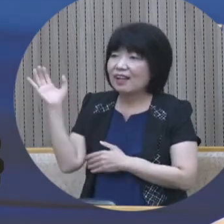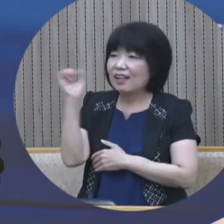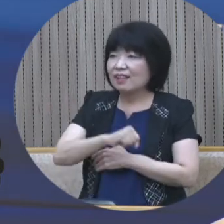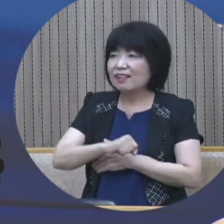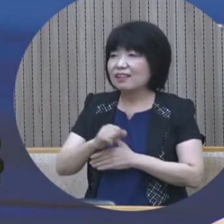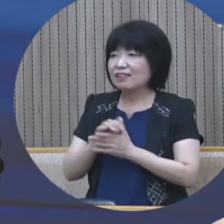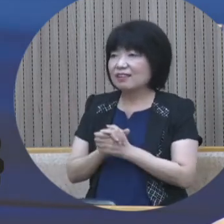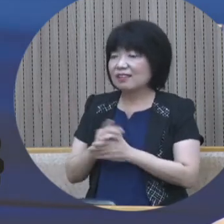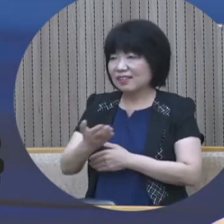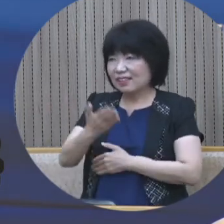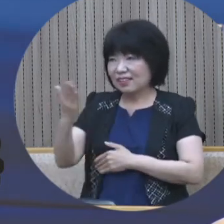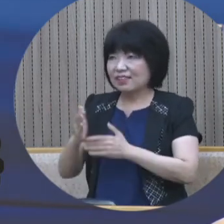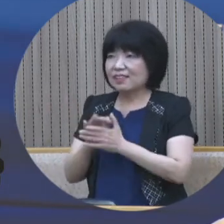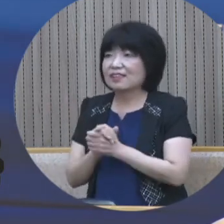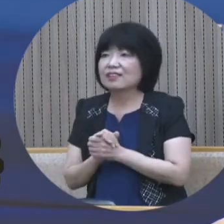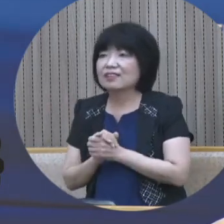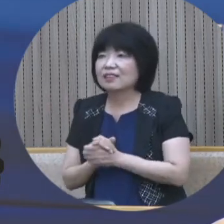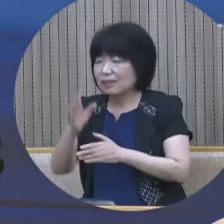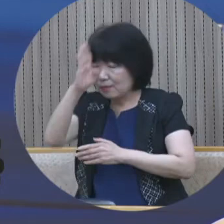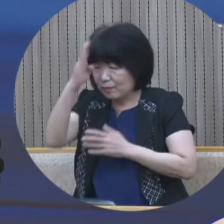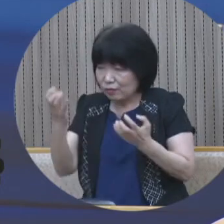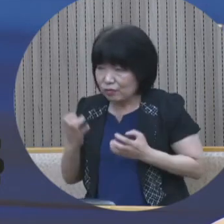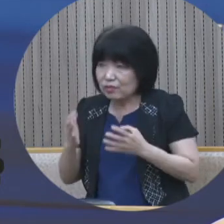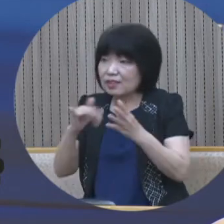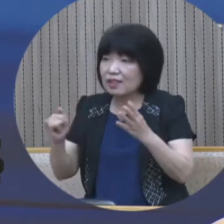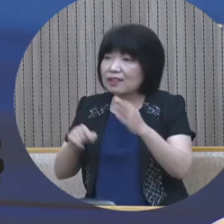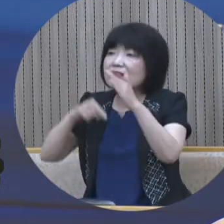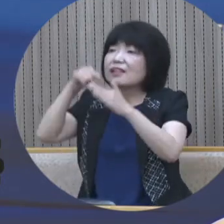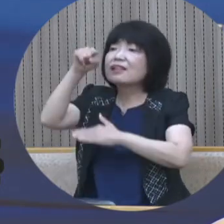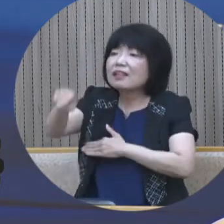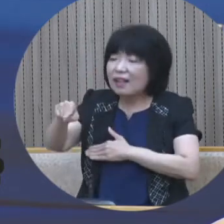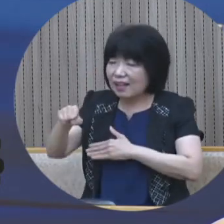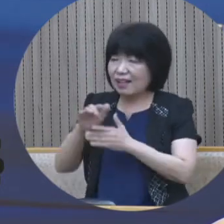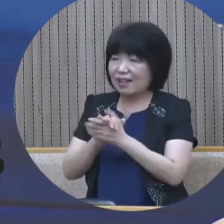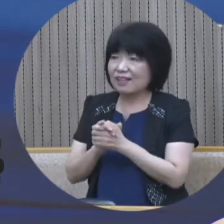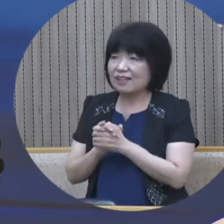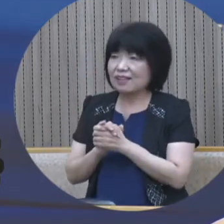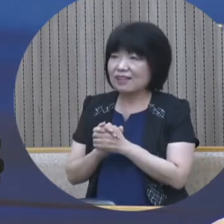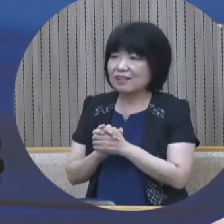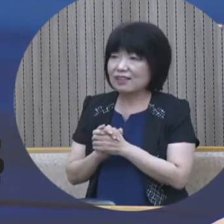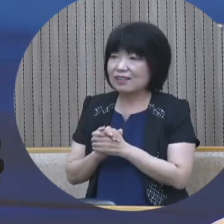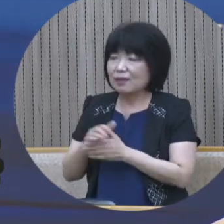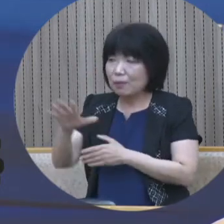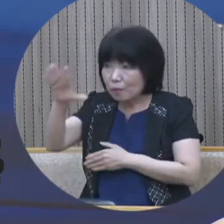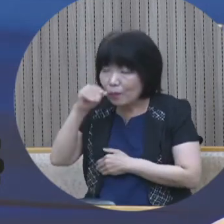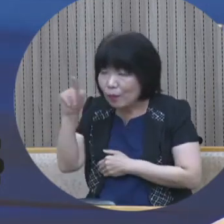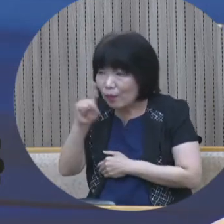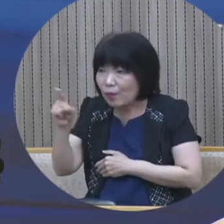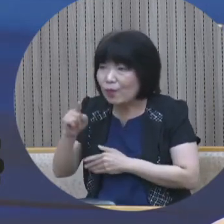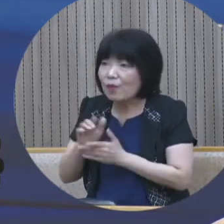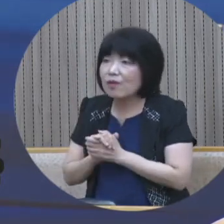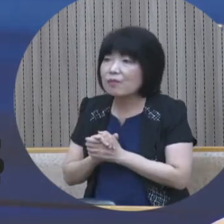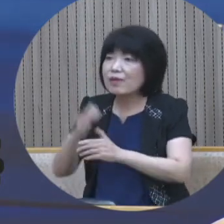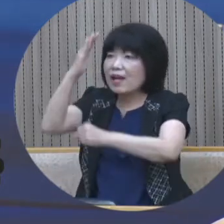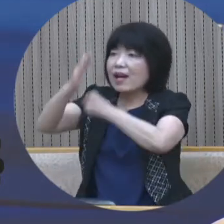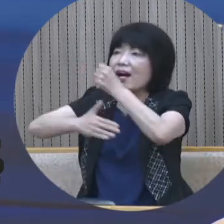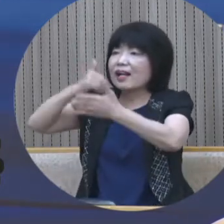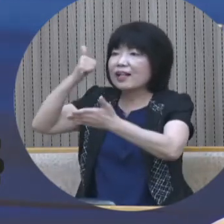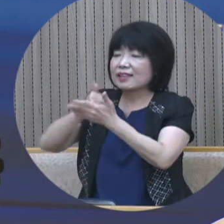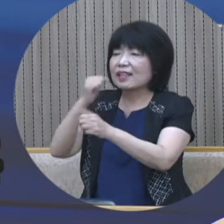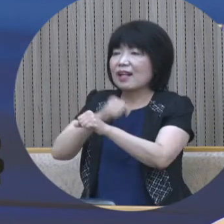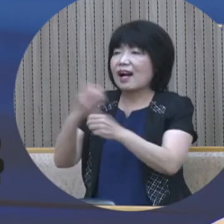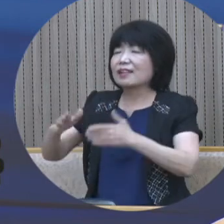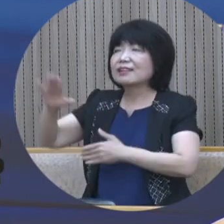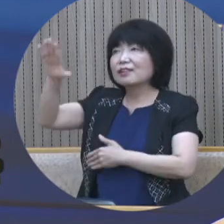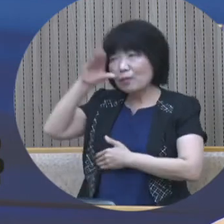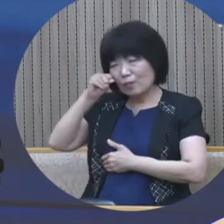야, 여러분, 이 문둥이 네 사람이 성 밖으로 나갔는데 뭘 봤어요? 하나님께서 하신 일을